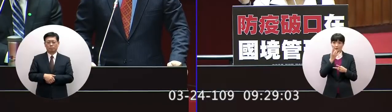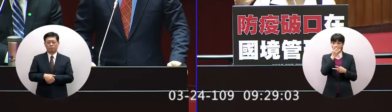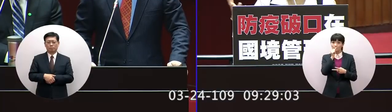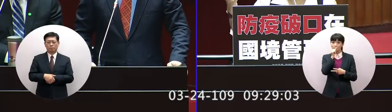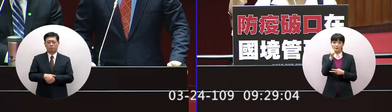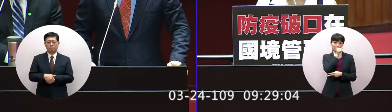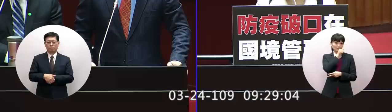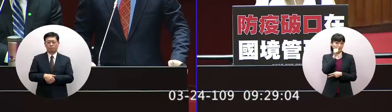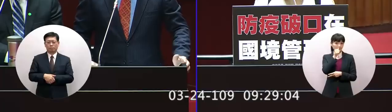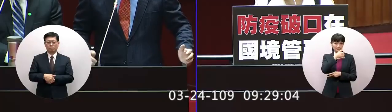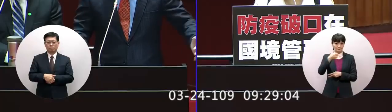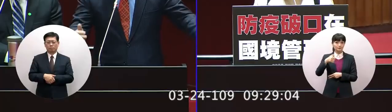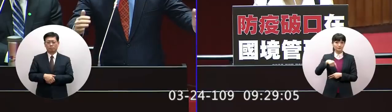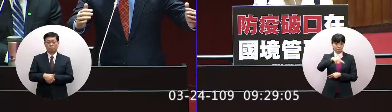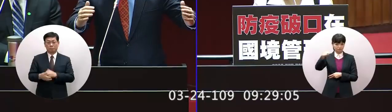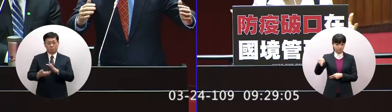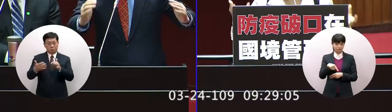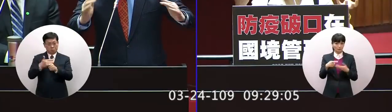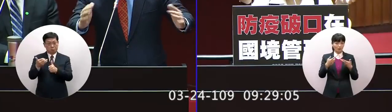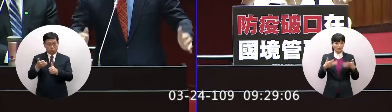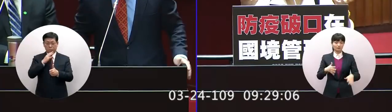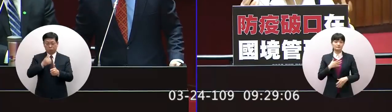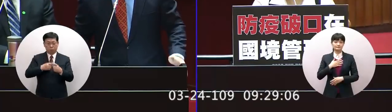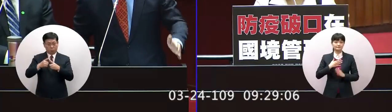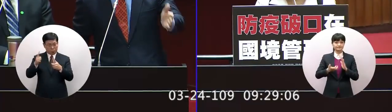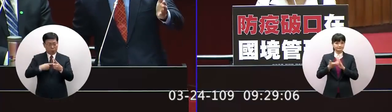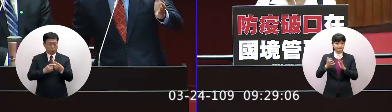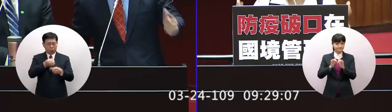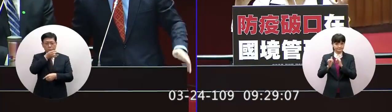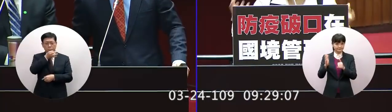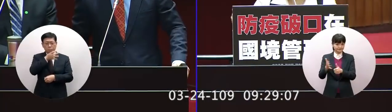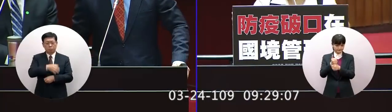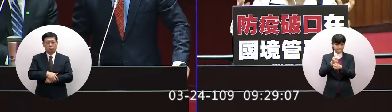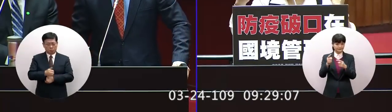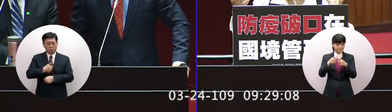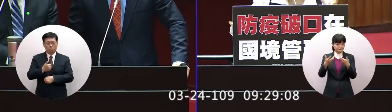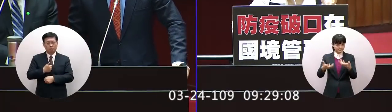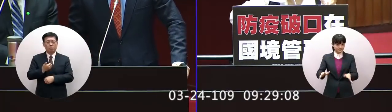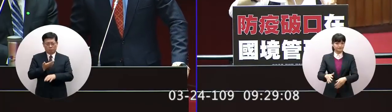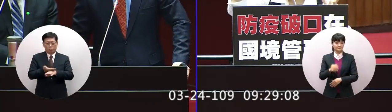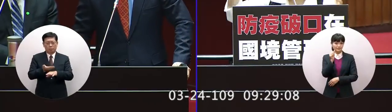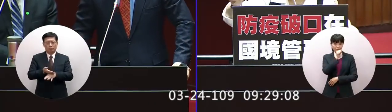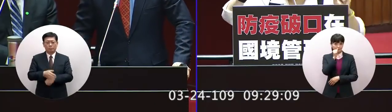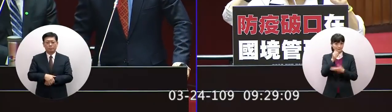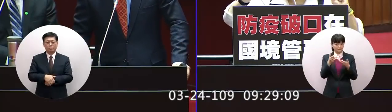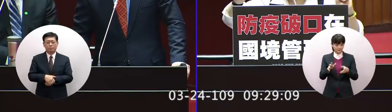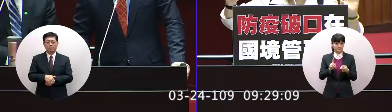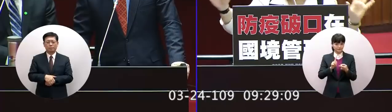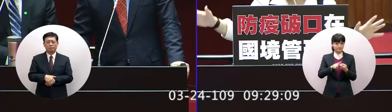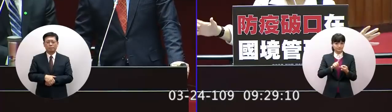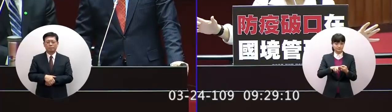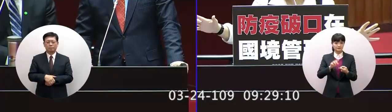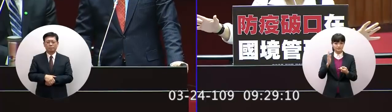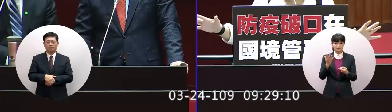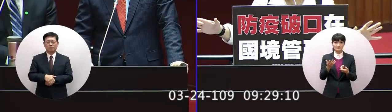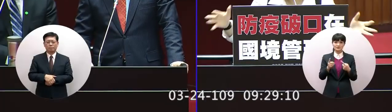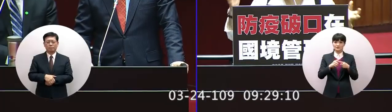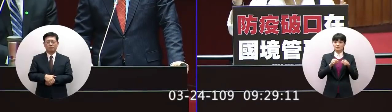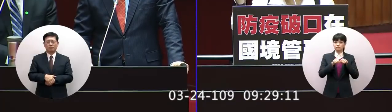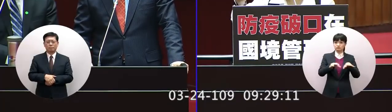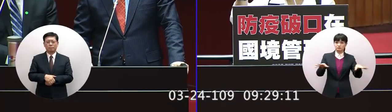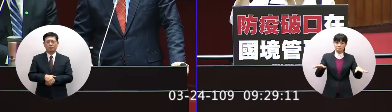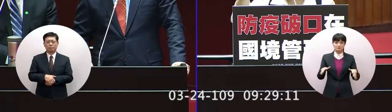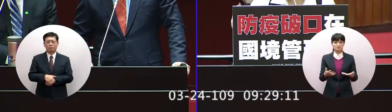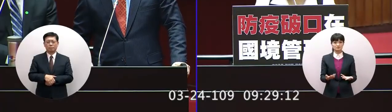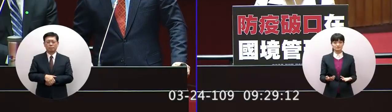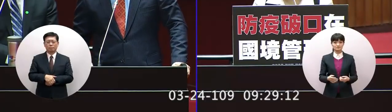在移民署嘛做 移民署是人才是足够的啦， 是啊，担心这种散在各地哈啊，